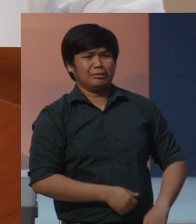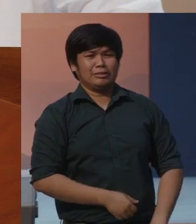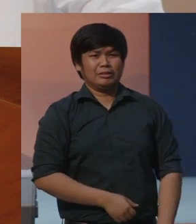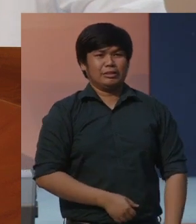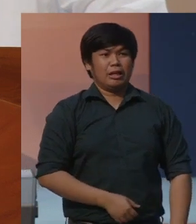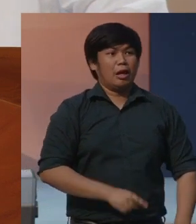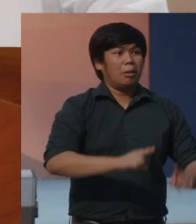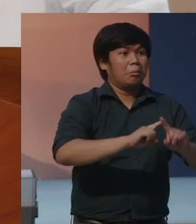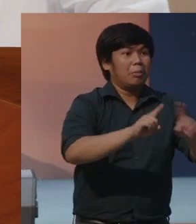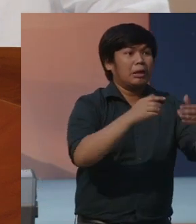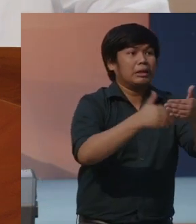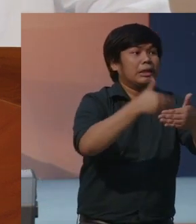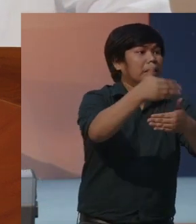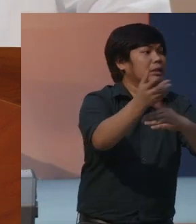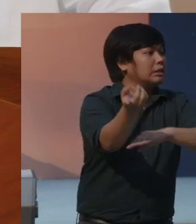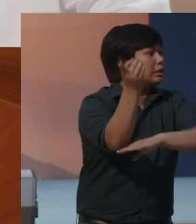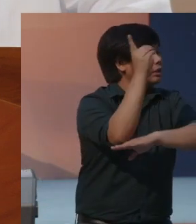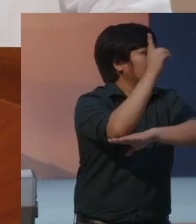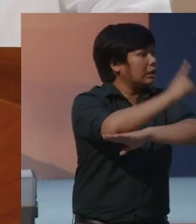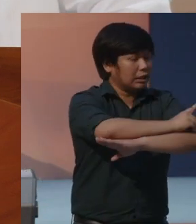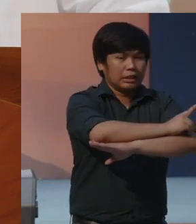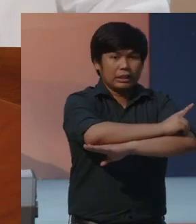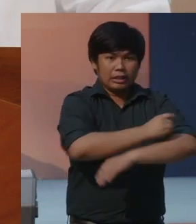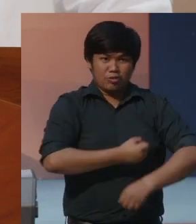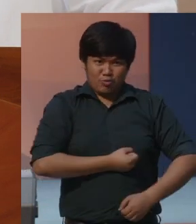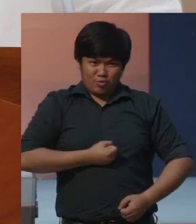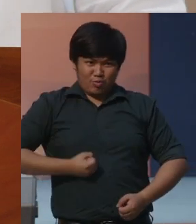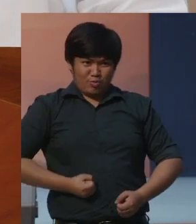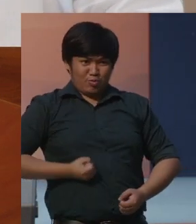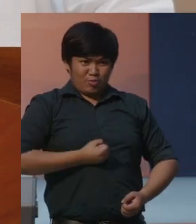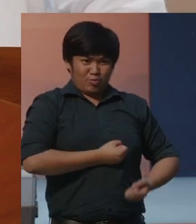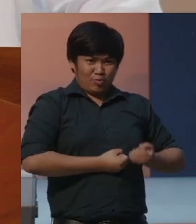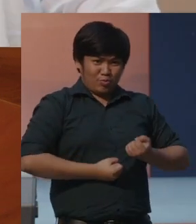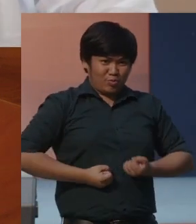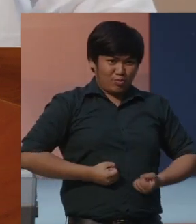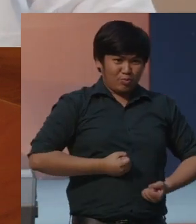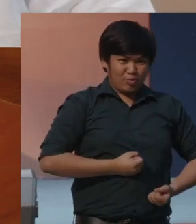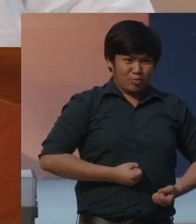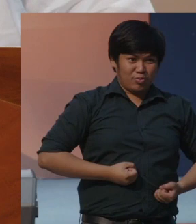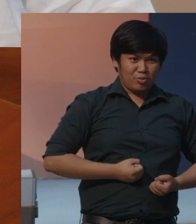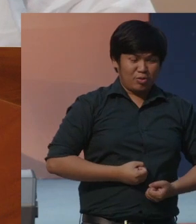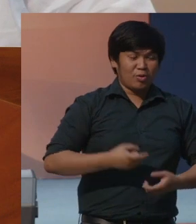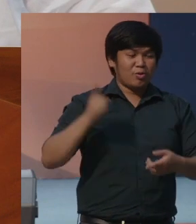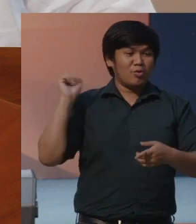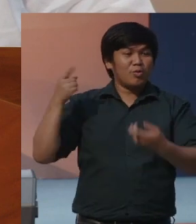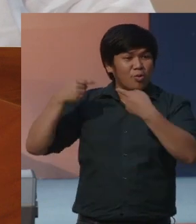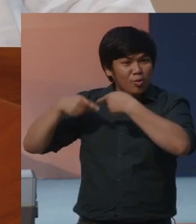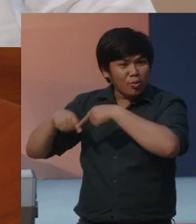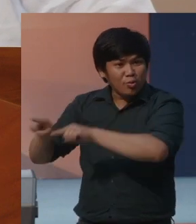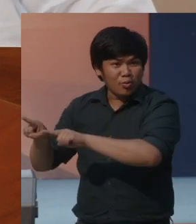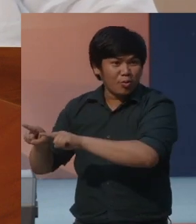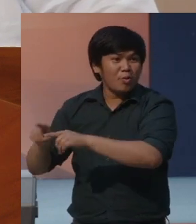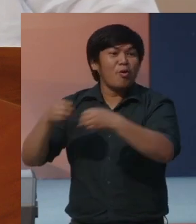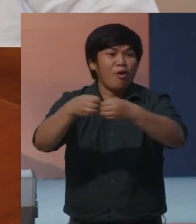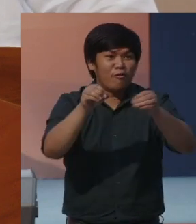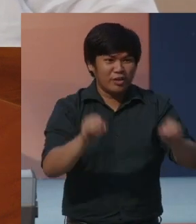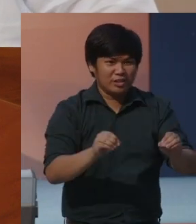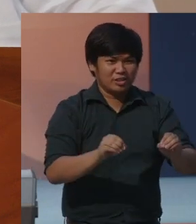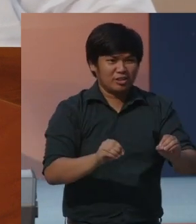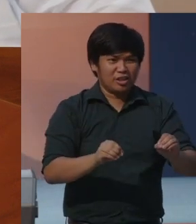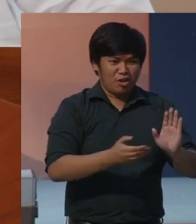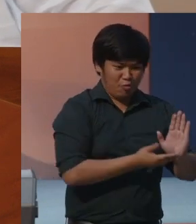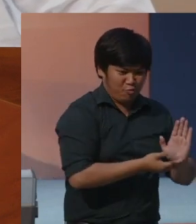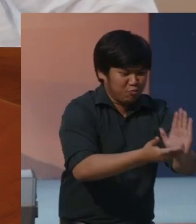So the next day, nagpa-ultrasound po siya. At dumalaw siya sa aking opisina at ipinakita niya